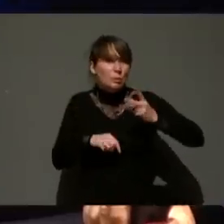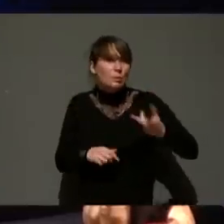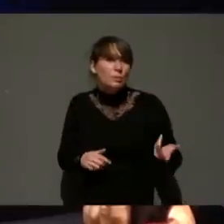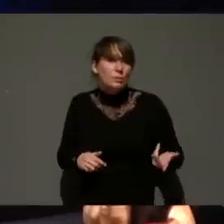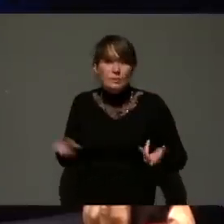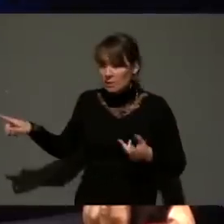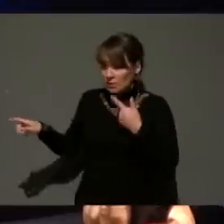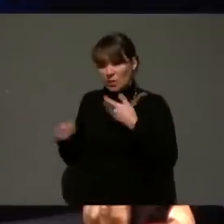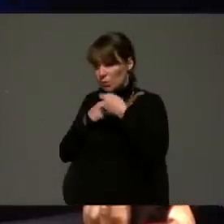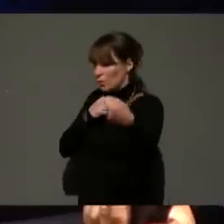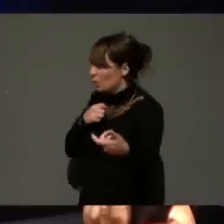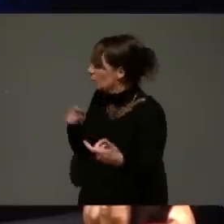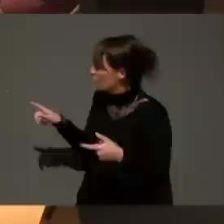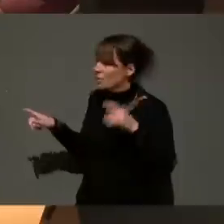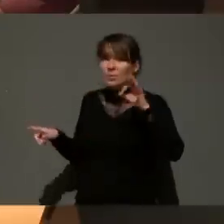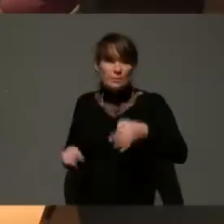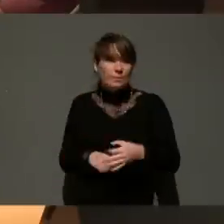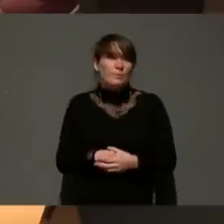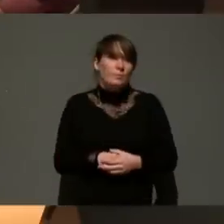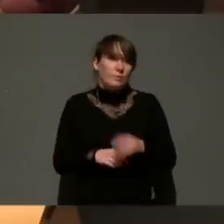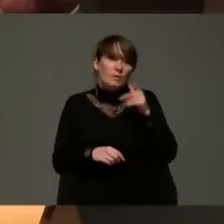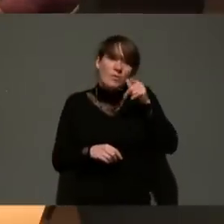sur voilà, la durée. Ce sont des efforts plus sur la durée. Ouais.